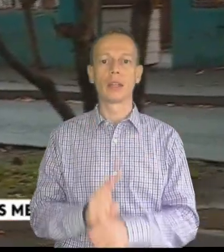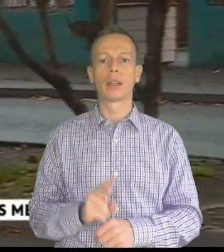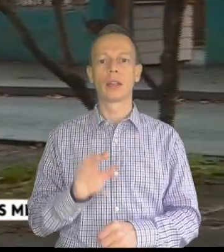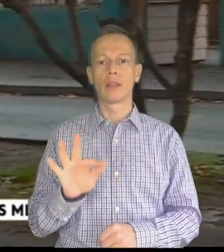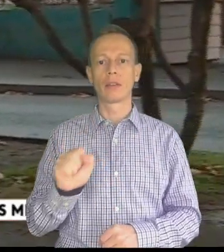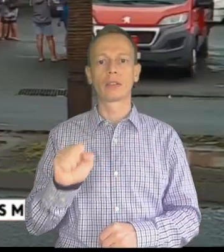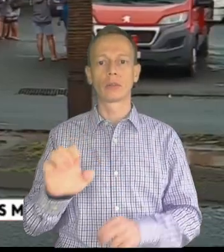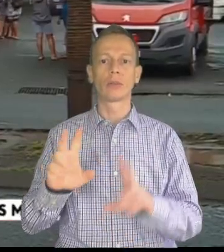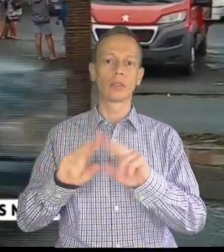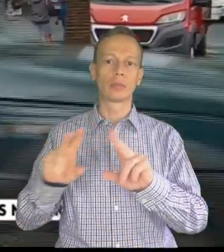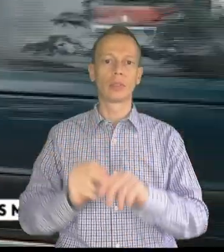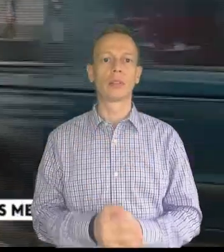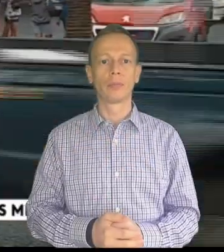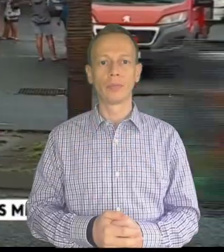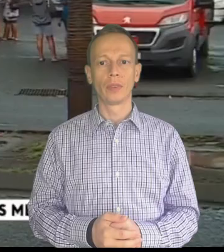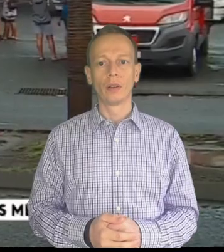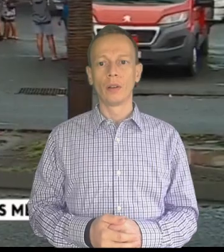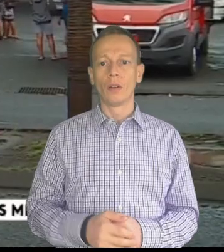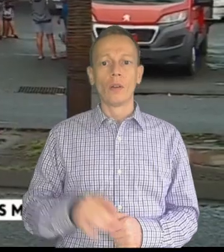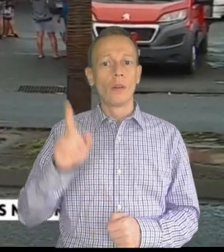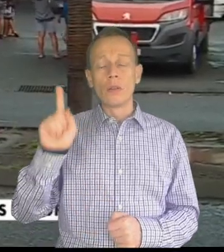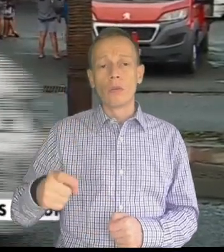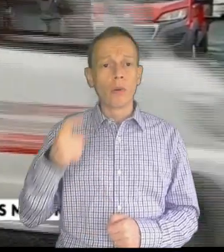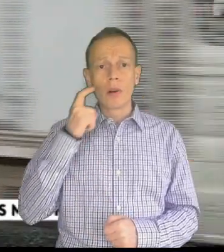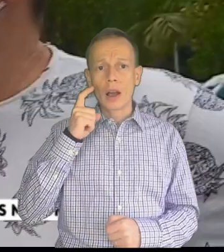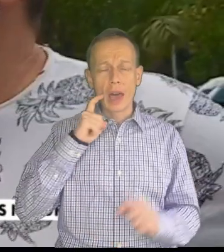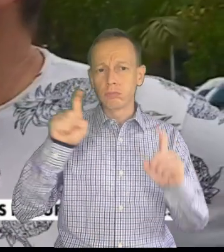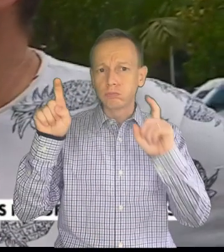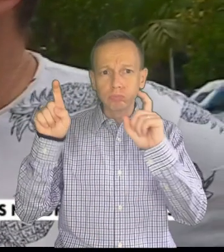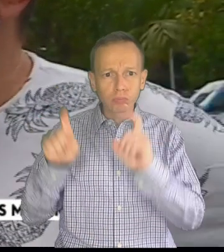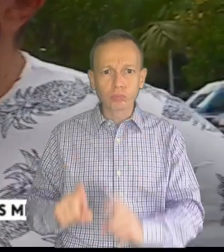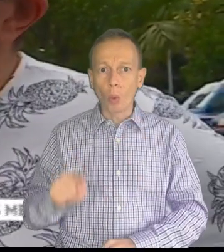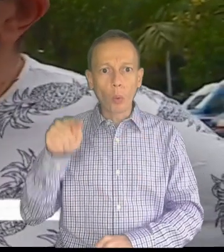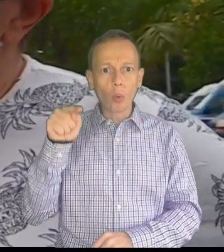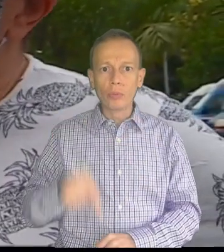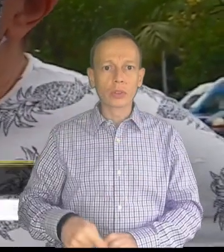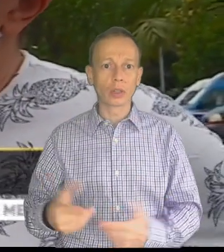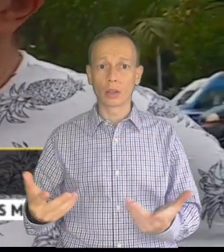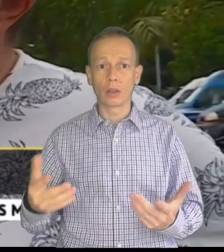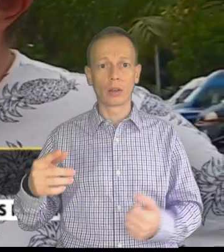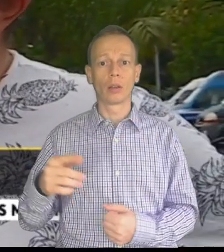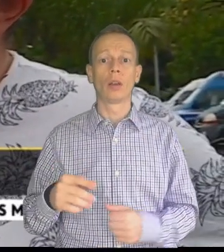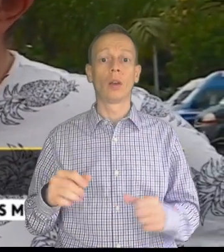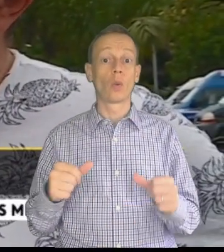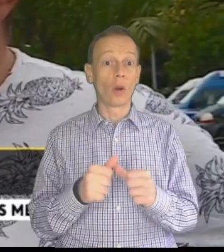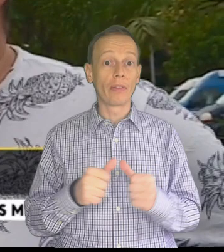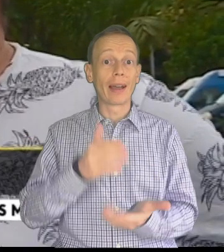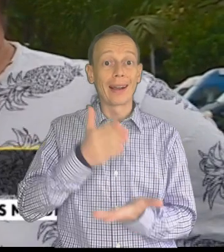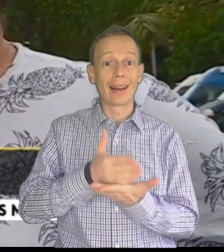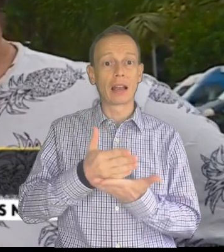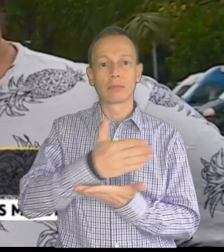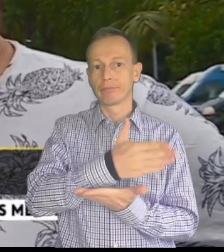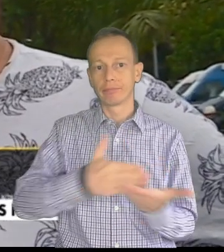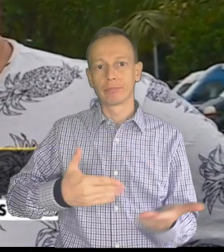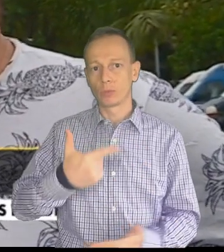délégué FSU au micro de Stéphane Ratino. Il conviendrait de réduire drastiquement le flux des élèves dans les établissements.